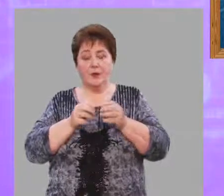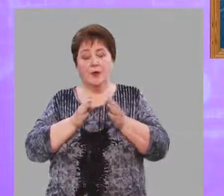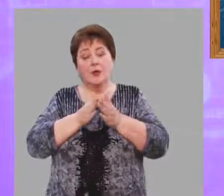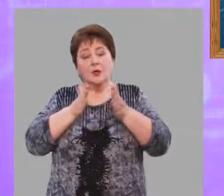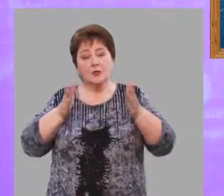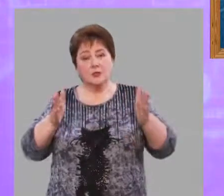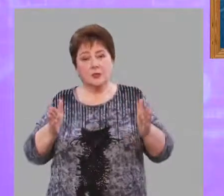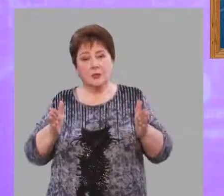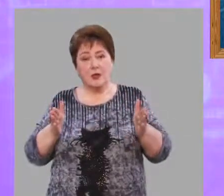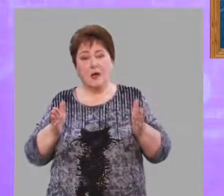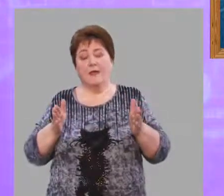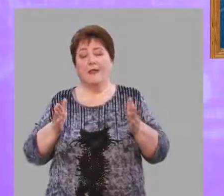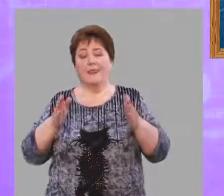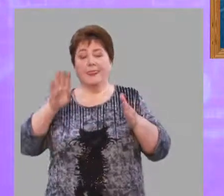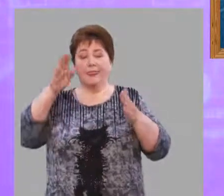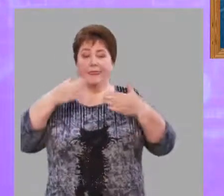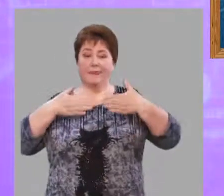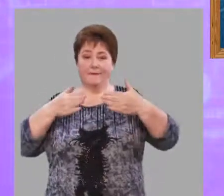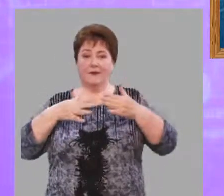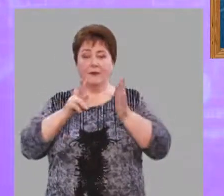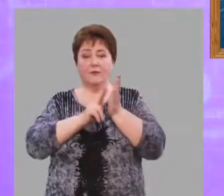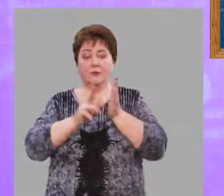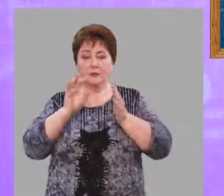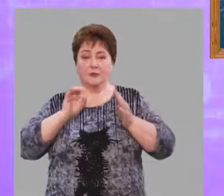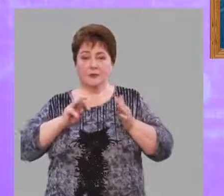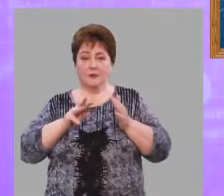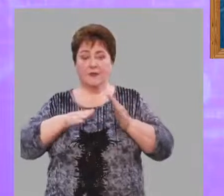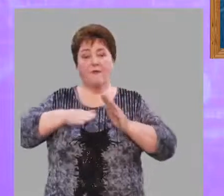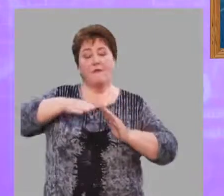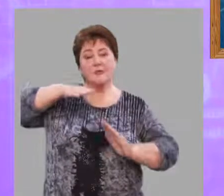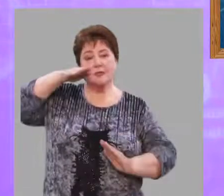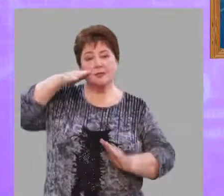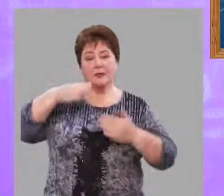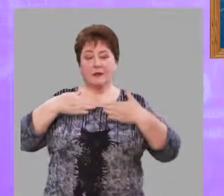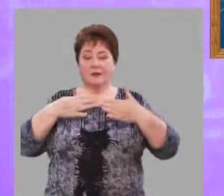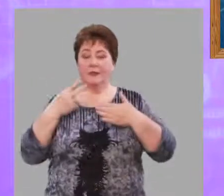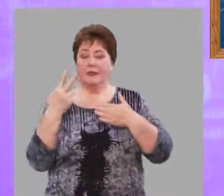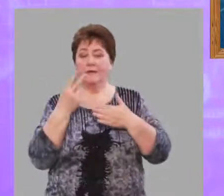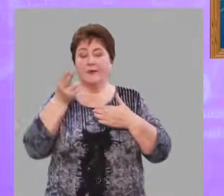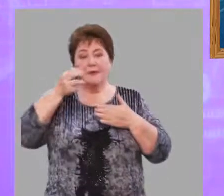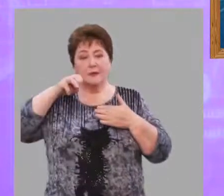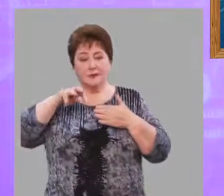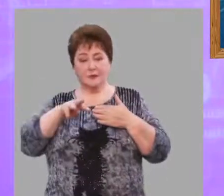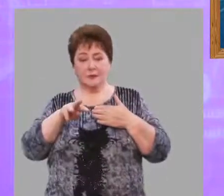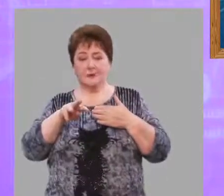Ширина двери 80 сантиметров. Высота двери 2